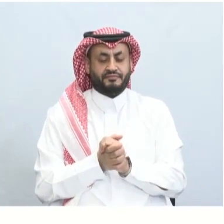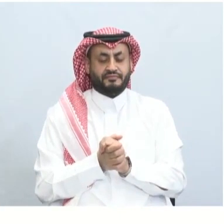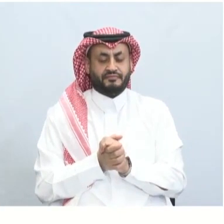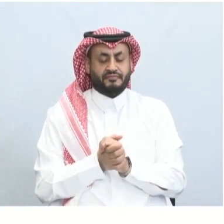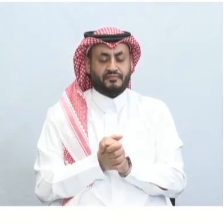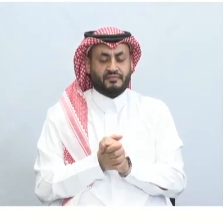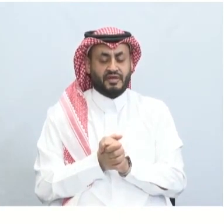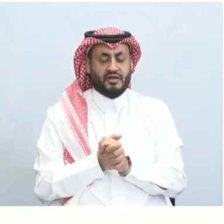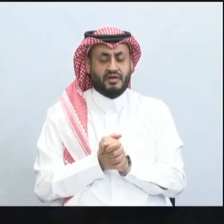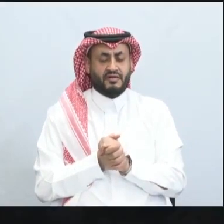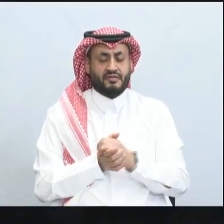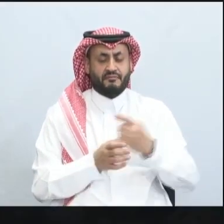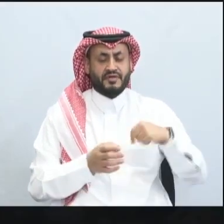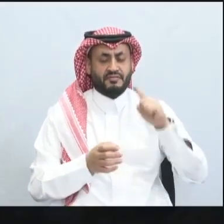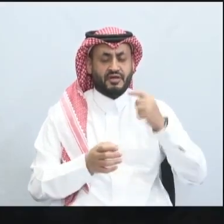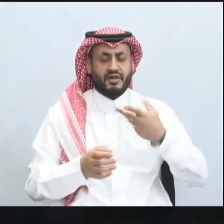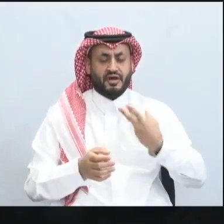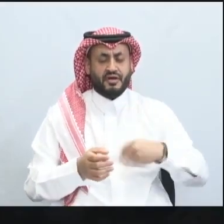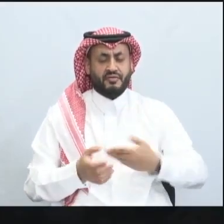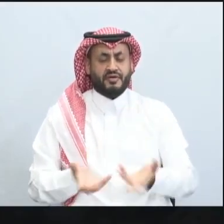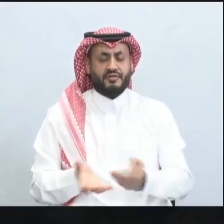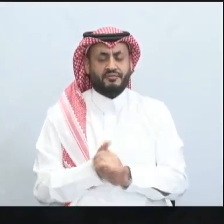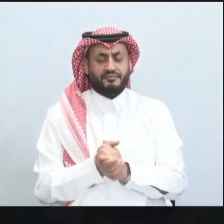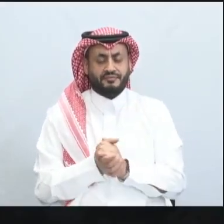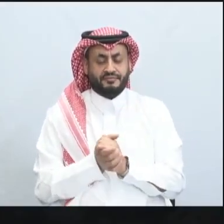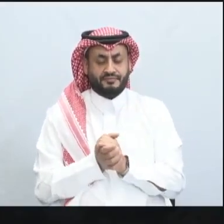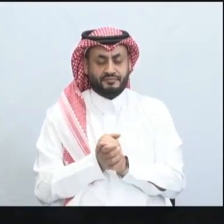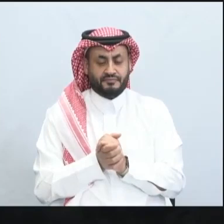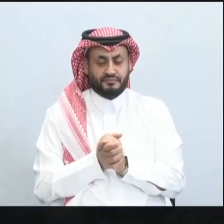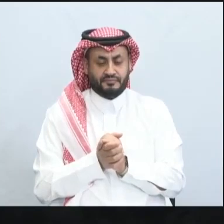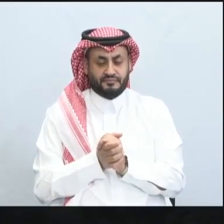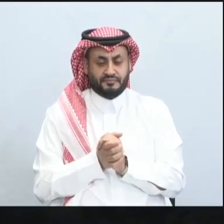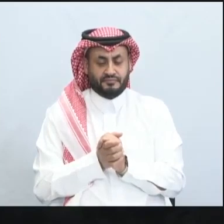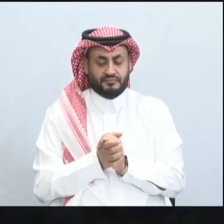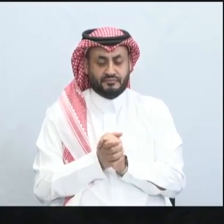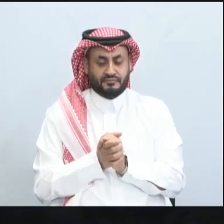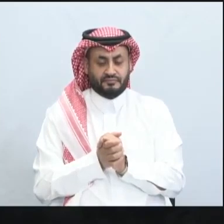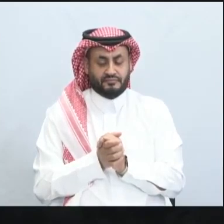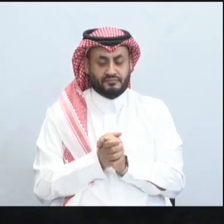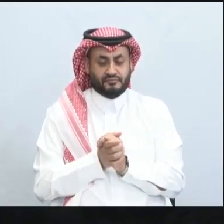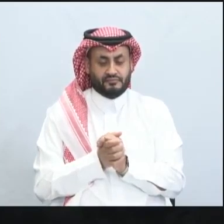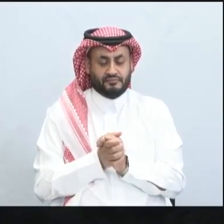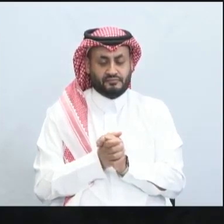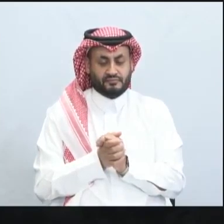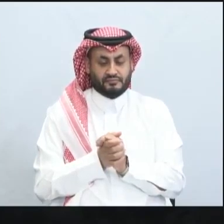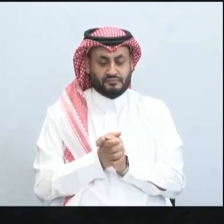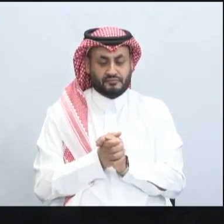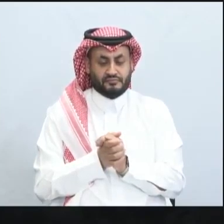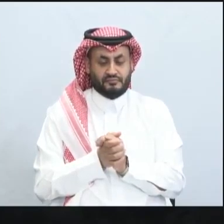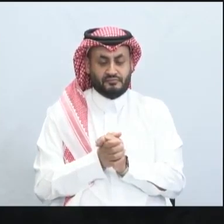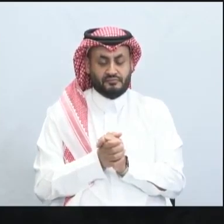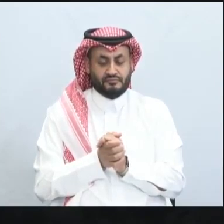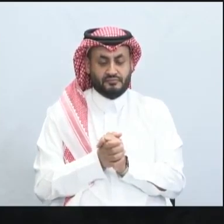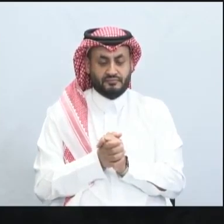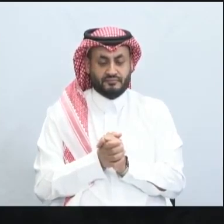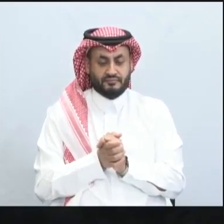بسم الله اي ابتدئ قراءتي مستعينا بالله الرحمن المعنى الرحمه الواسعه